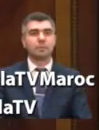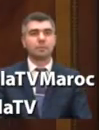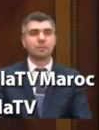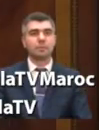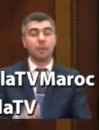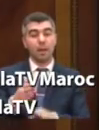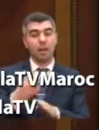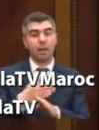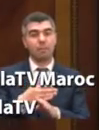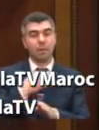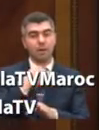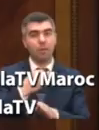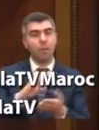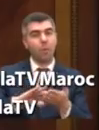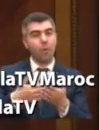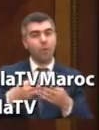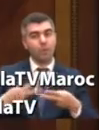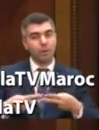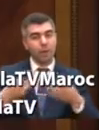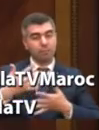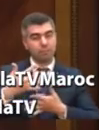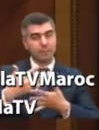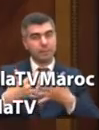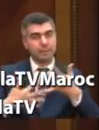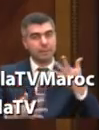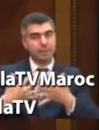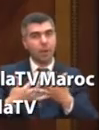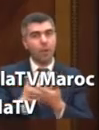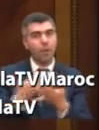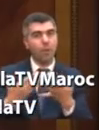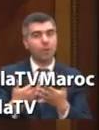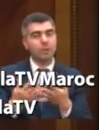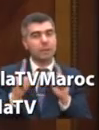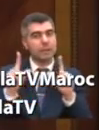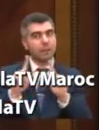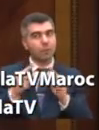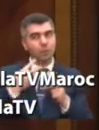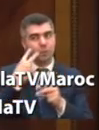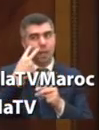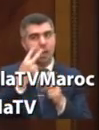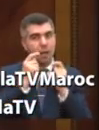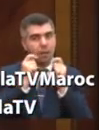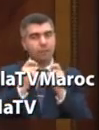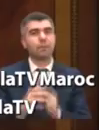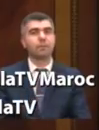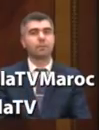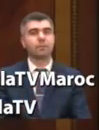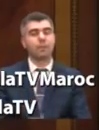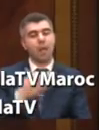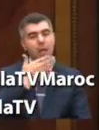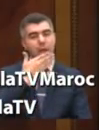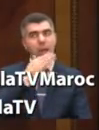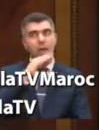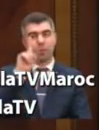قبل ما نعطي لكافة المعطيات نوير المجلس يكون موقع ومن خلال الرأي العام، احنا كنحمد الله على التساقطات